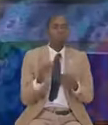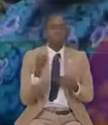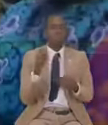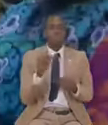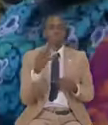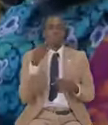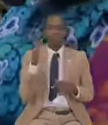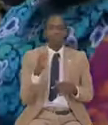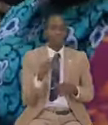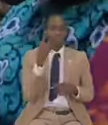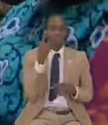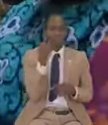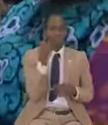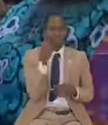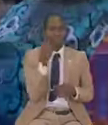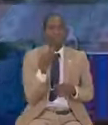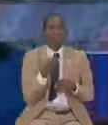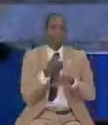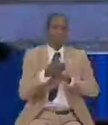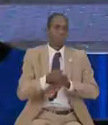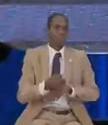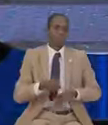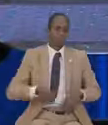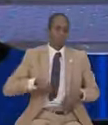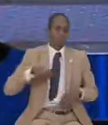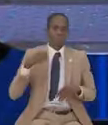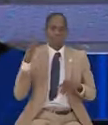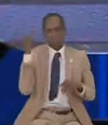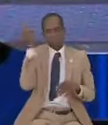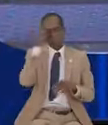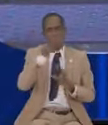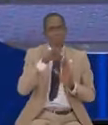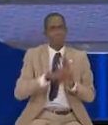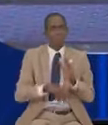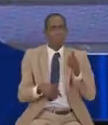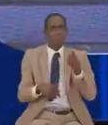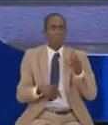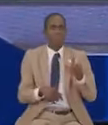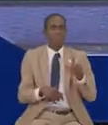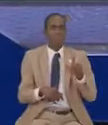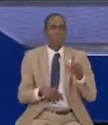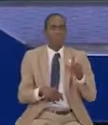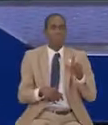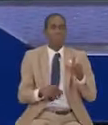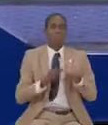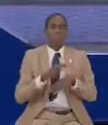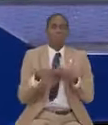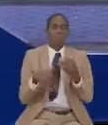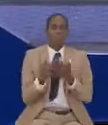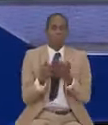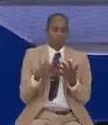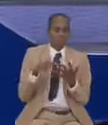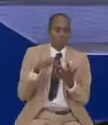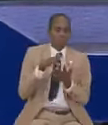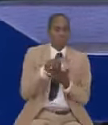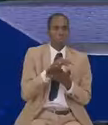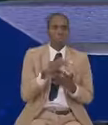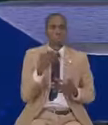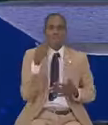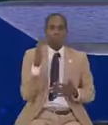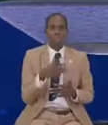la calomnie l'orgueil la folie verset 23 verset 23